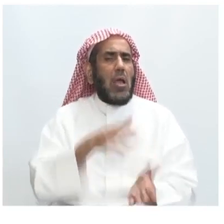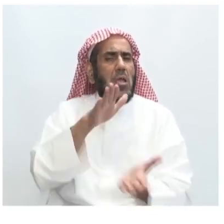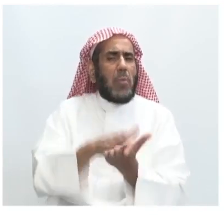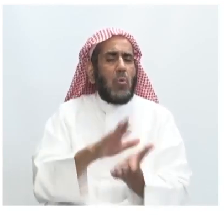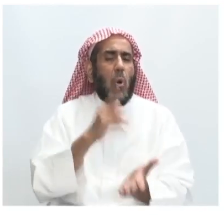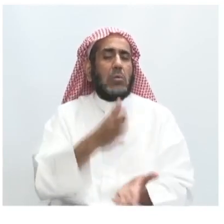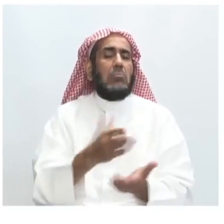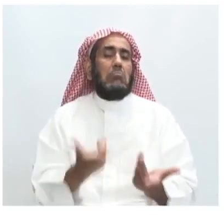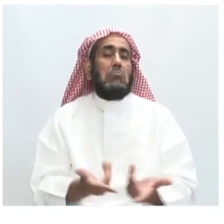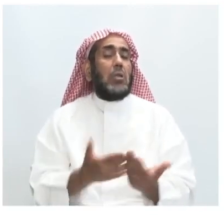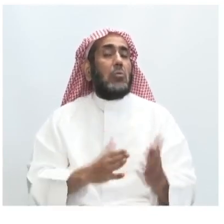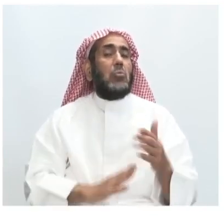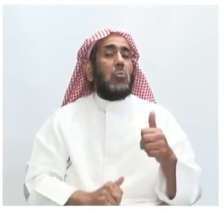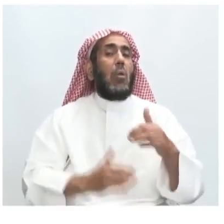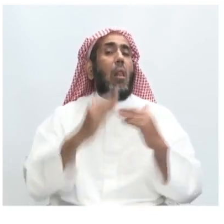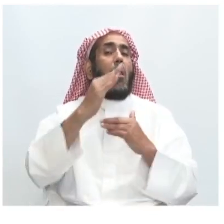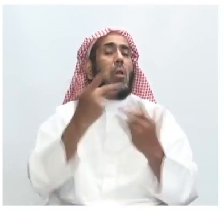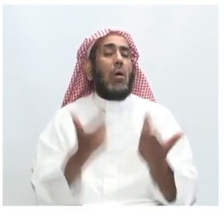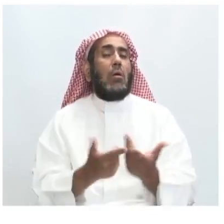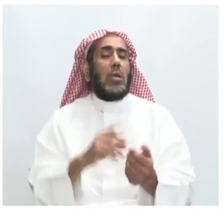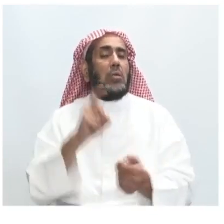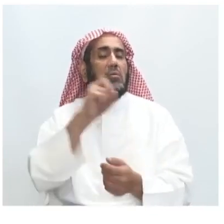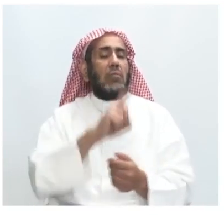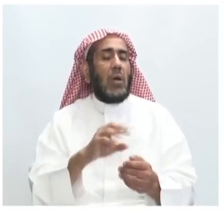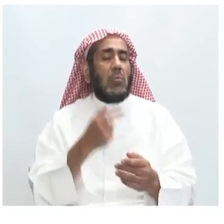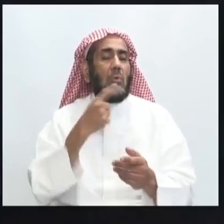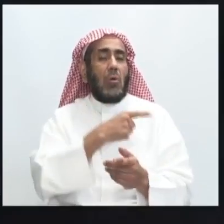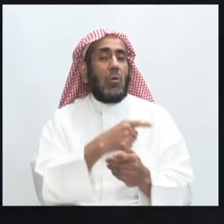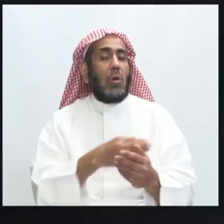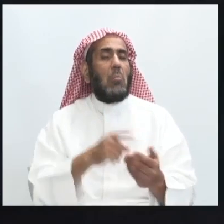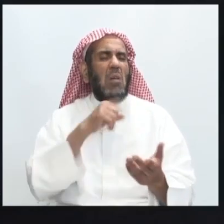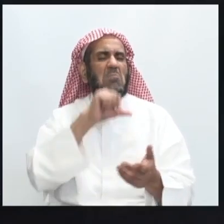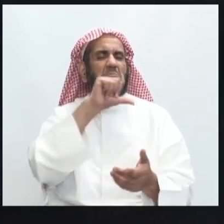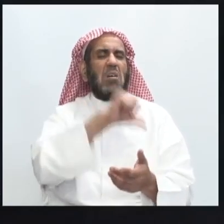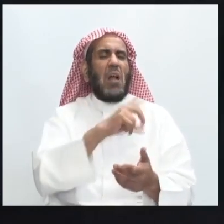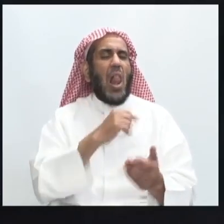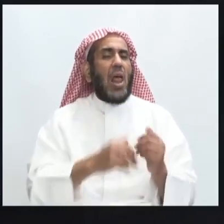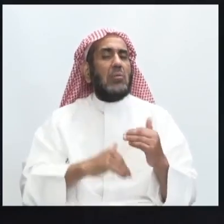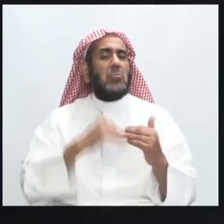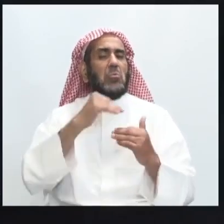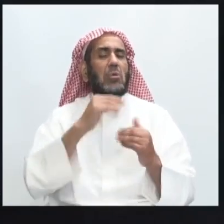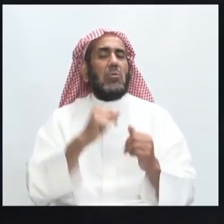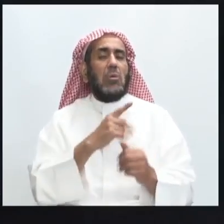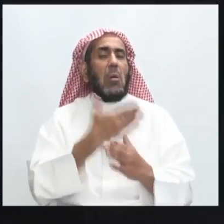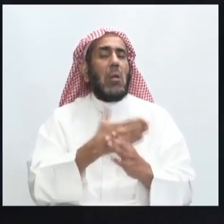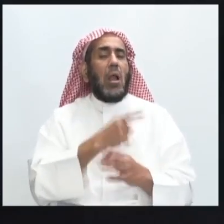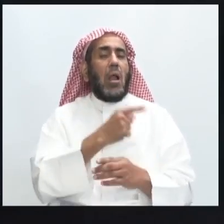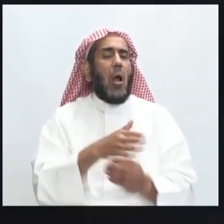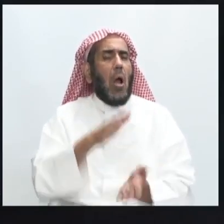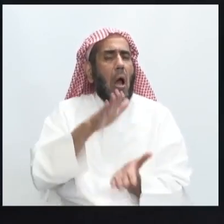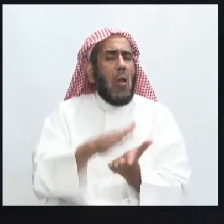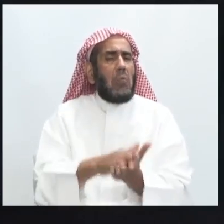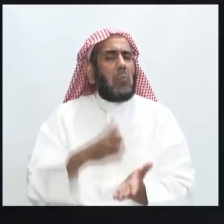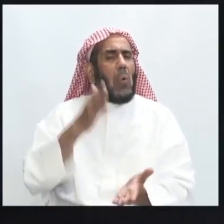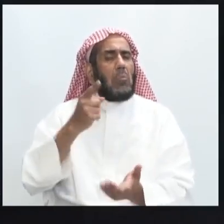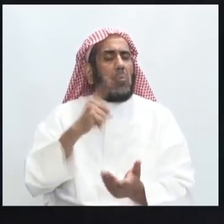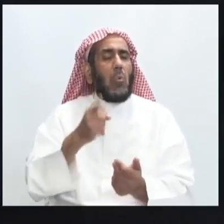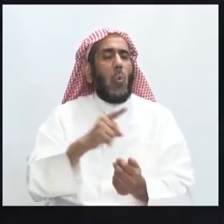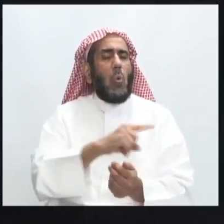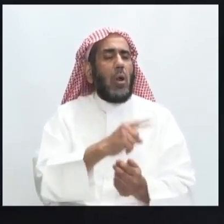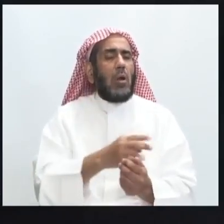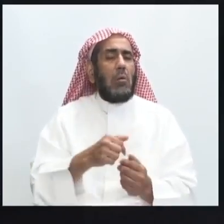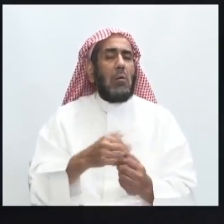متى تدرك العلماء معنى ان هنا استفهام لكن يريد الفهم لما يحقر لكن لن تدرك العلا لانك قد حلفته في كل